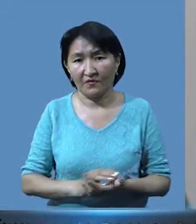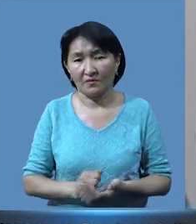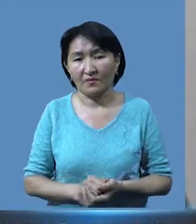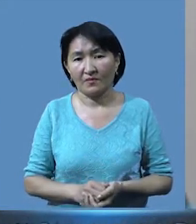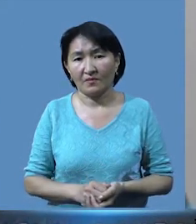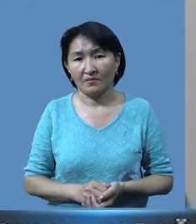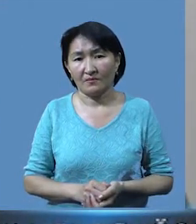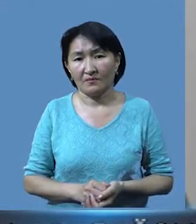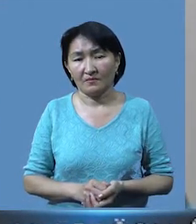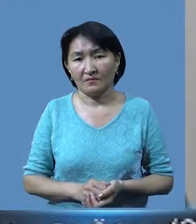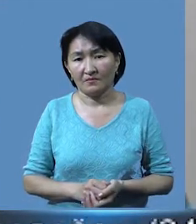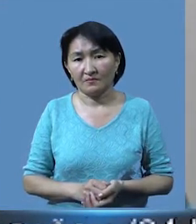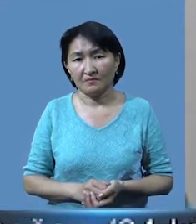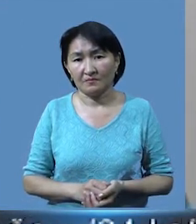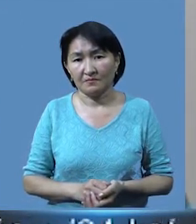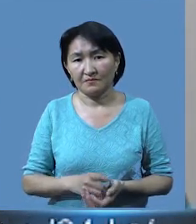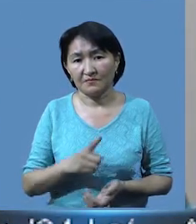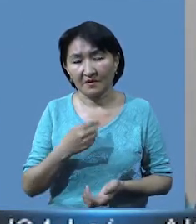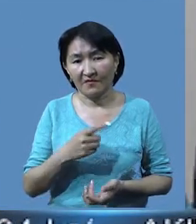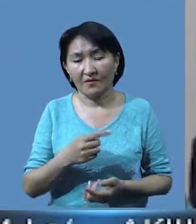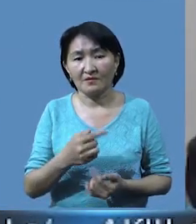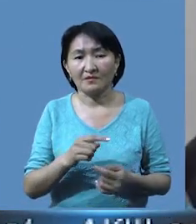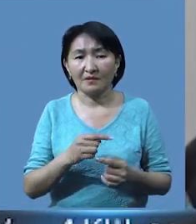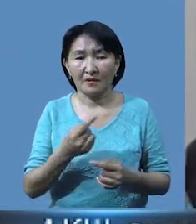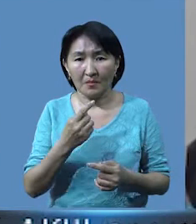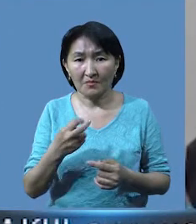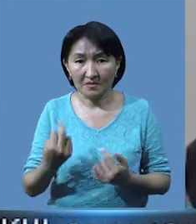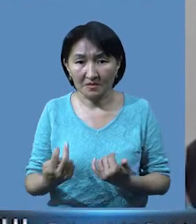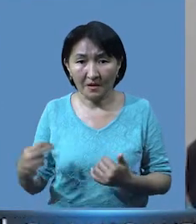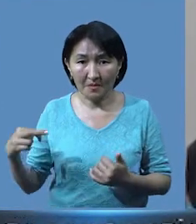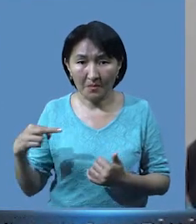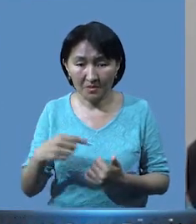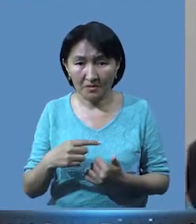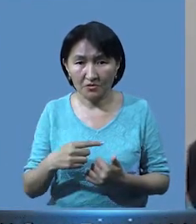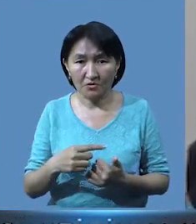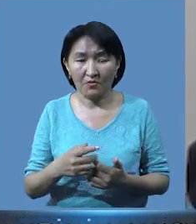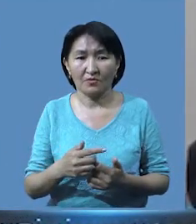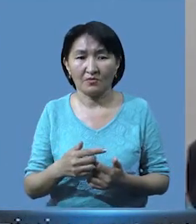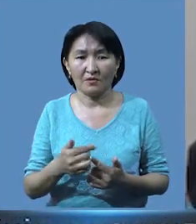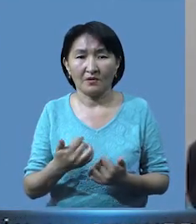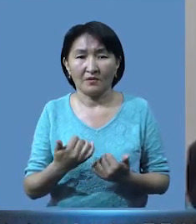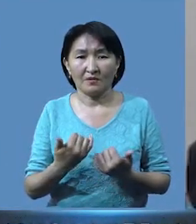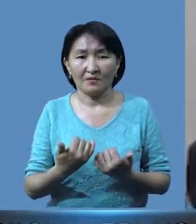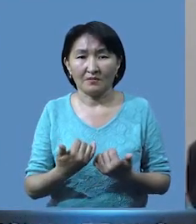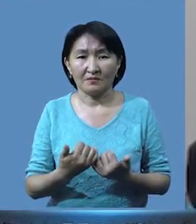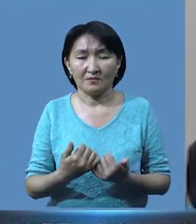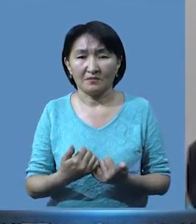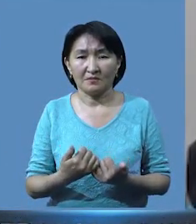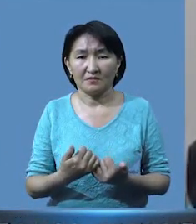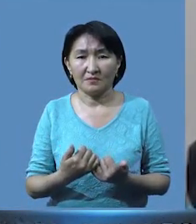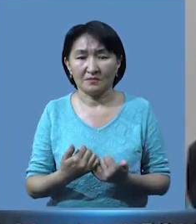айттым, жақсылық айналайын, сен жаңадан келіп асың, әлі бекітілген жоқсың. Қазір мына представлениені расы керек,